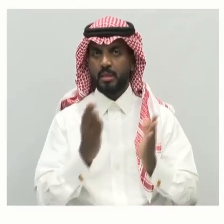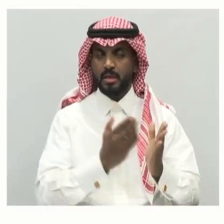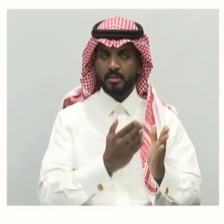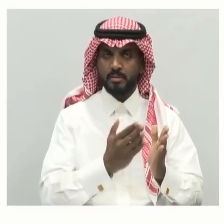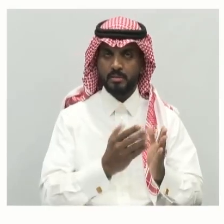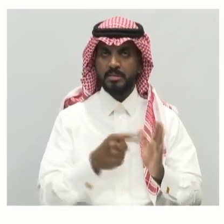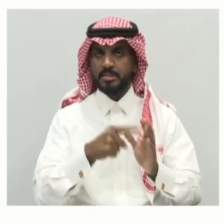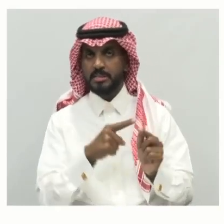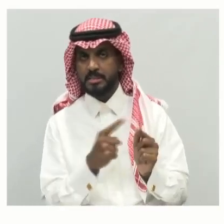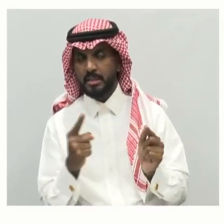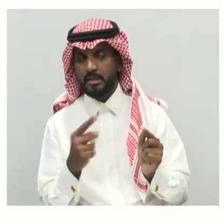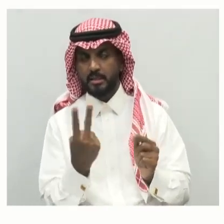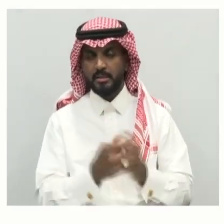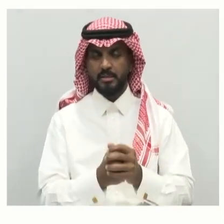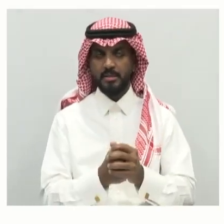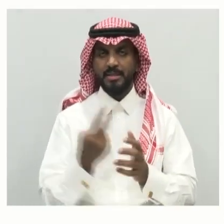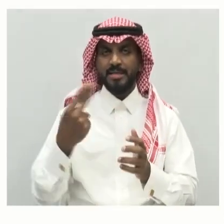هل يقرا عندنا